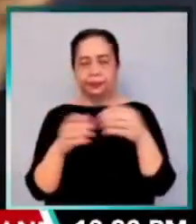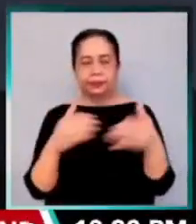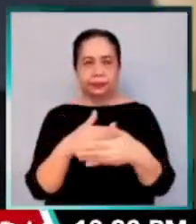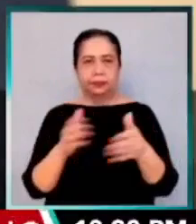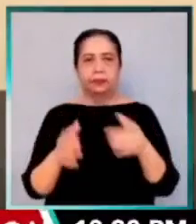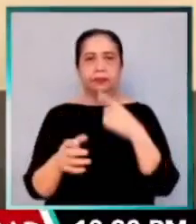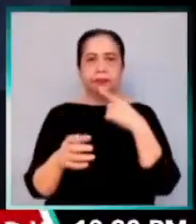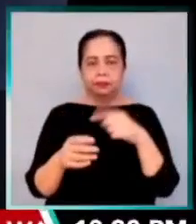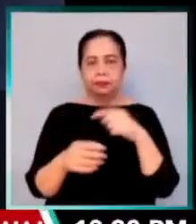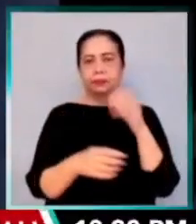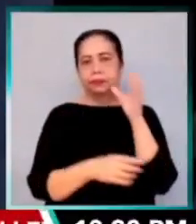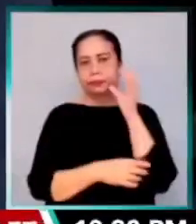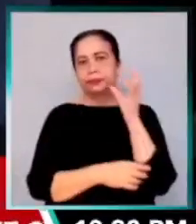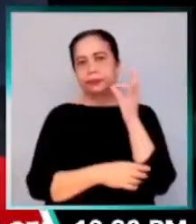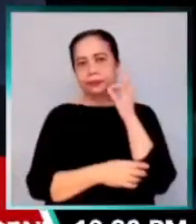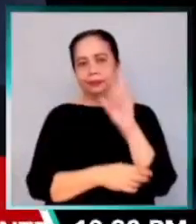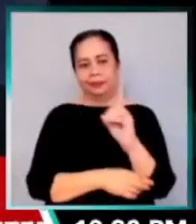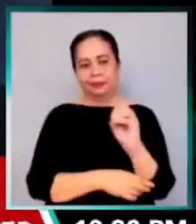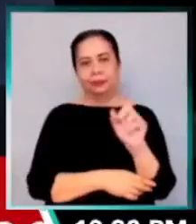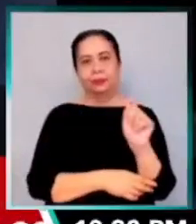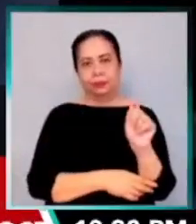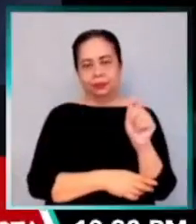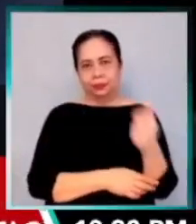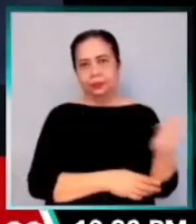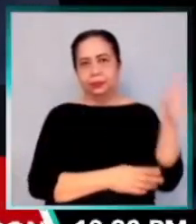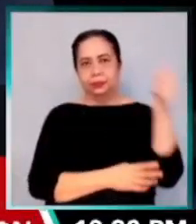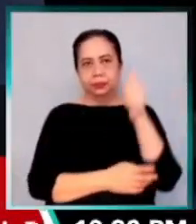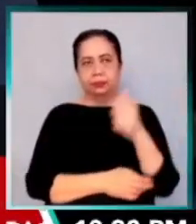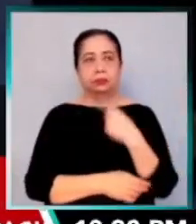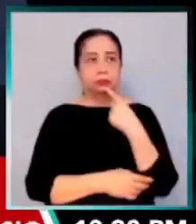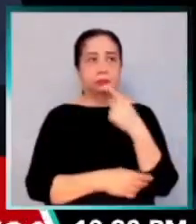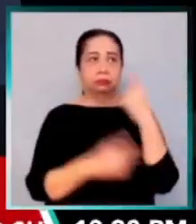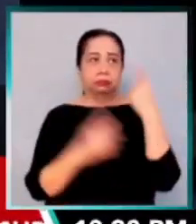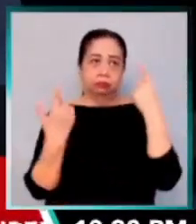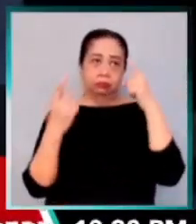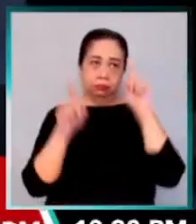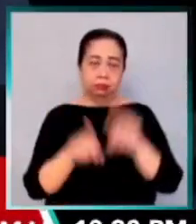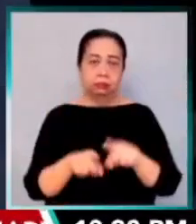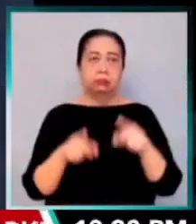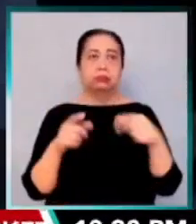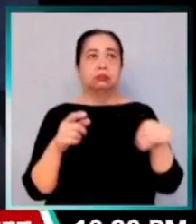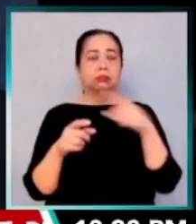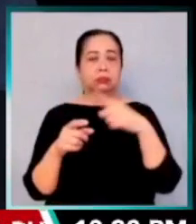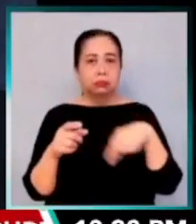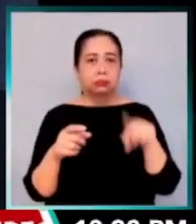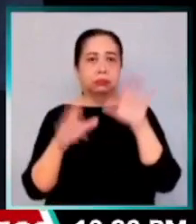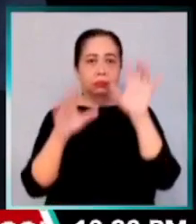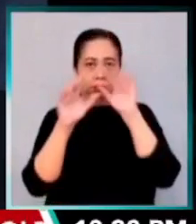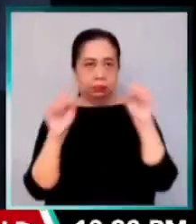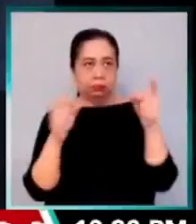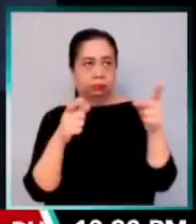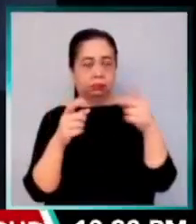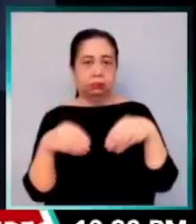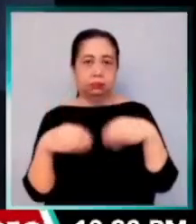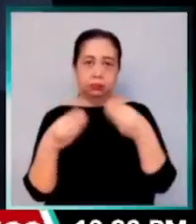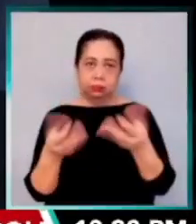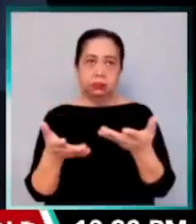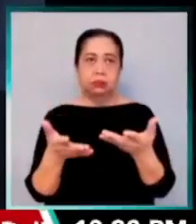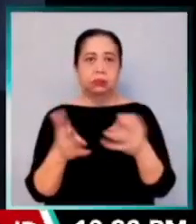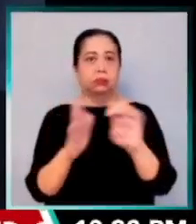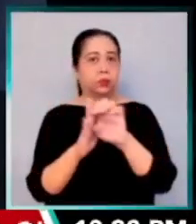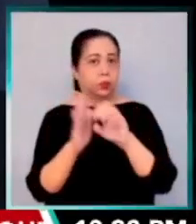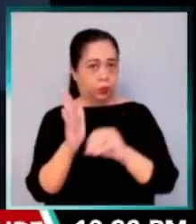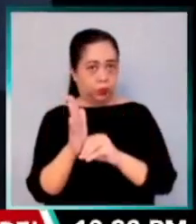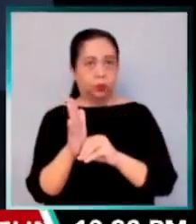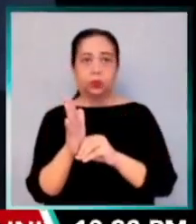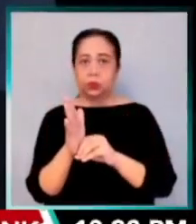Cristina Frasco. It was agreed and that the President would be issuing an executive